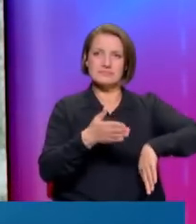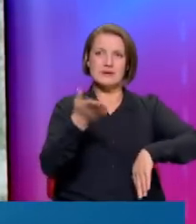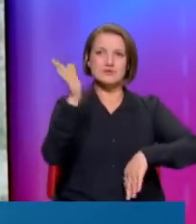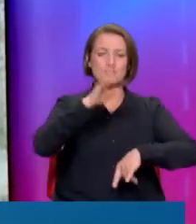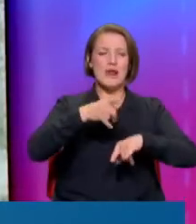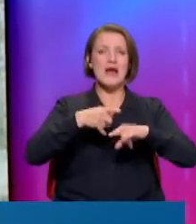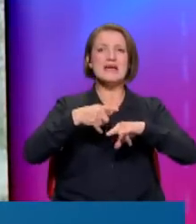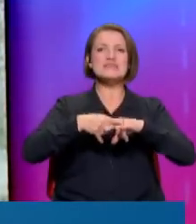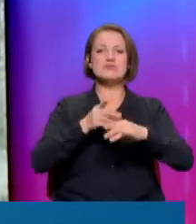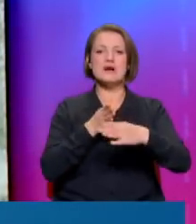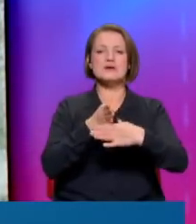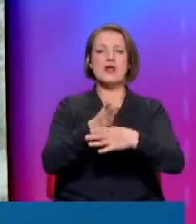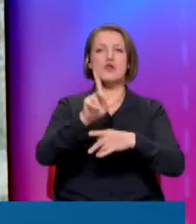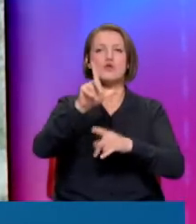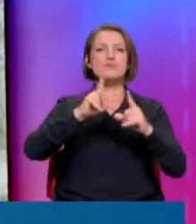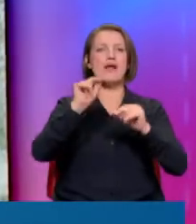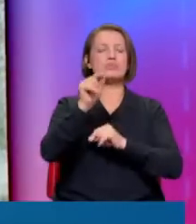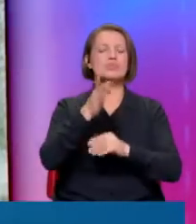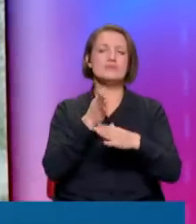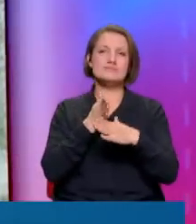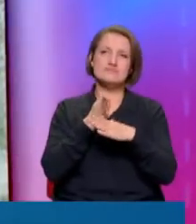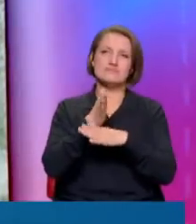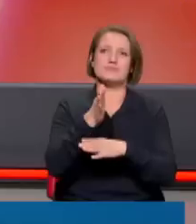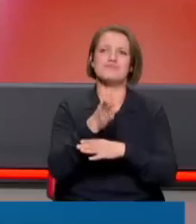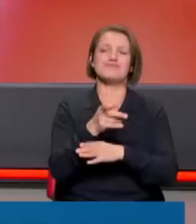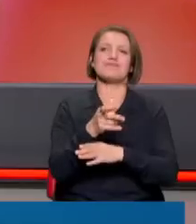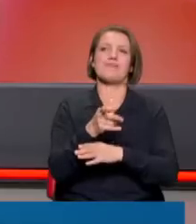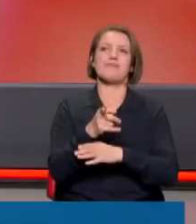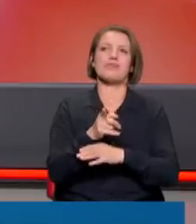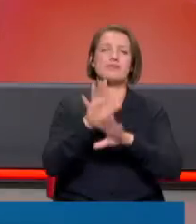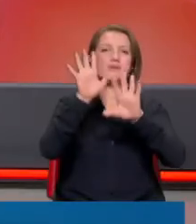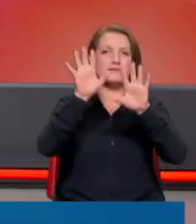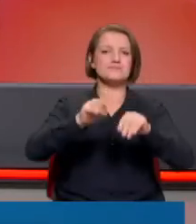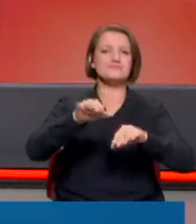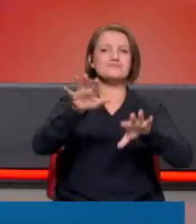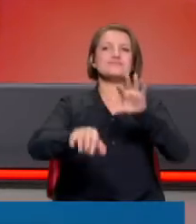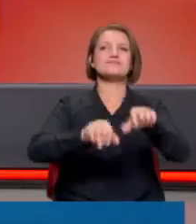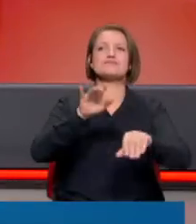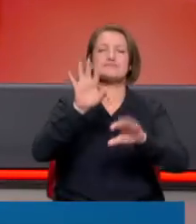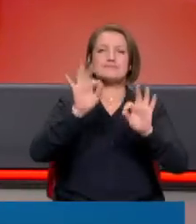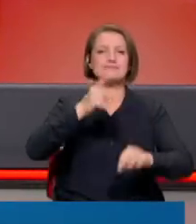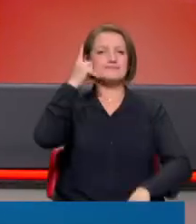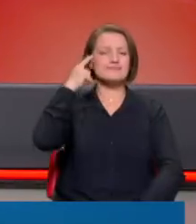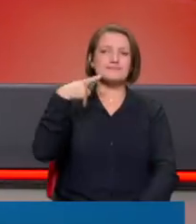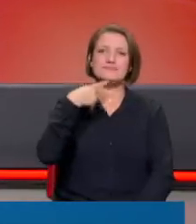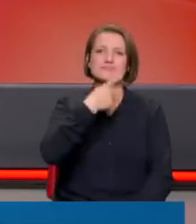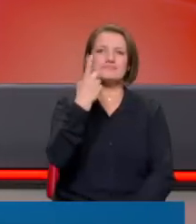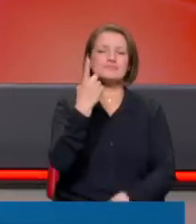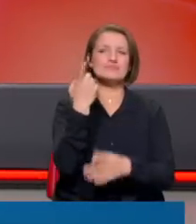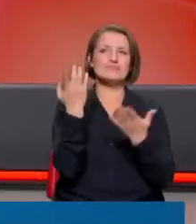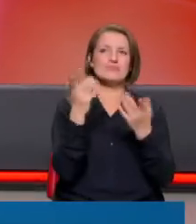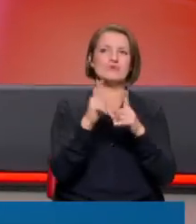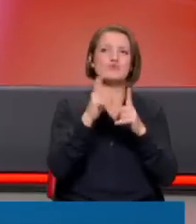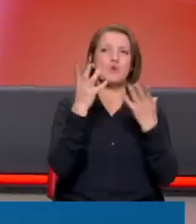Lübnan'ın güneyini işgal edecek şimdi Lübnan'ın güneyini işgal ederken Eğer İsrail'i zorlayan bir durum olursa